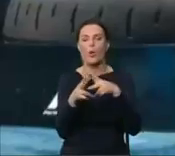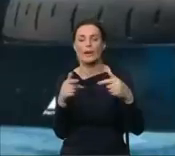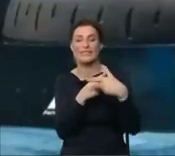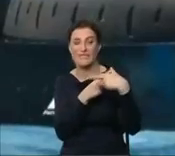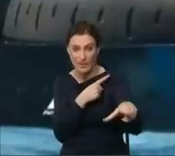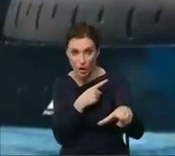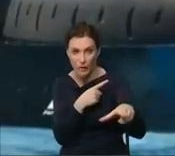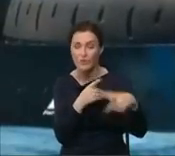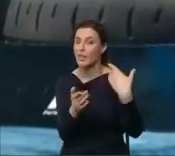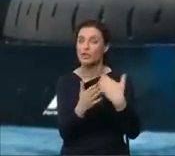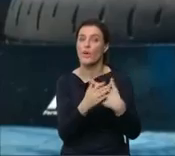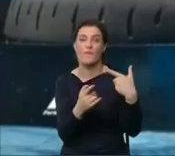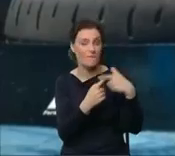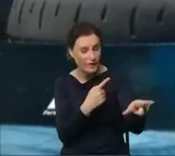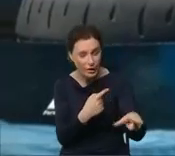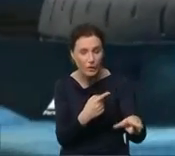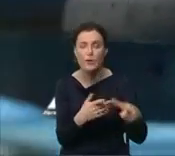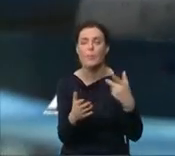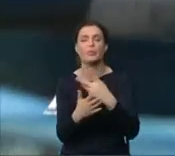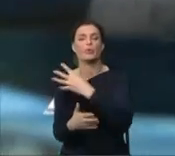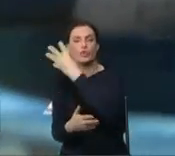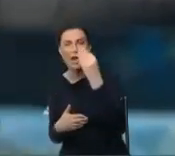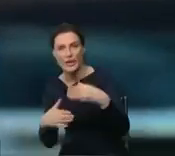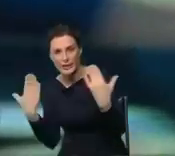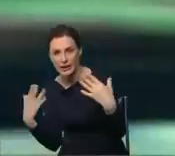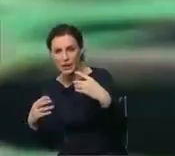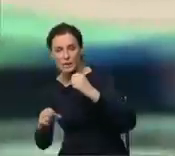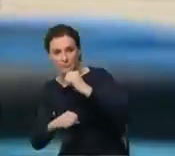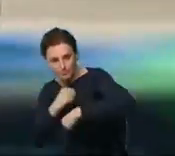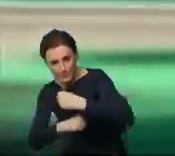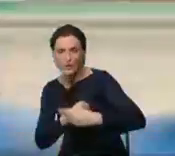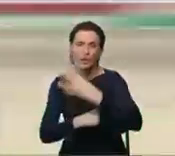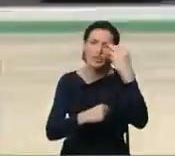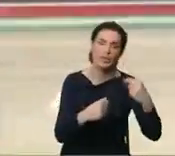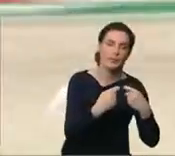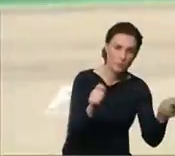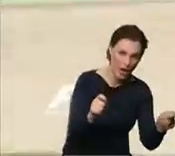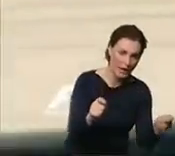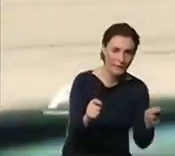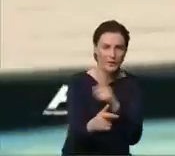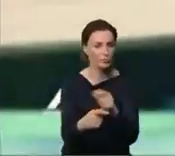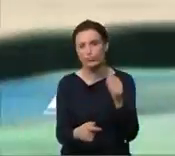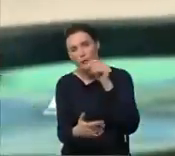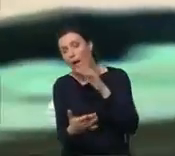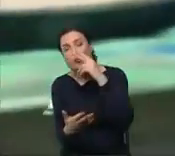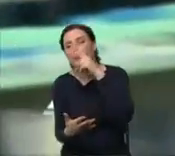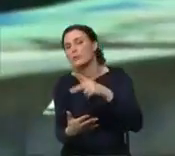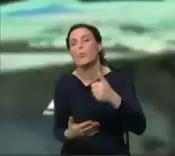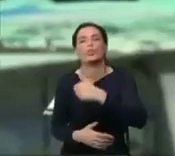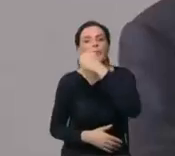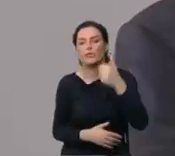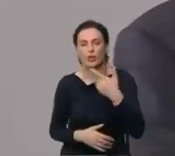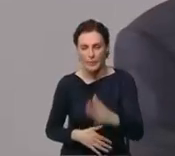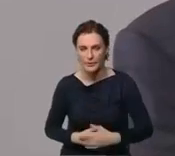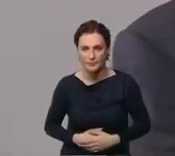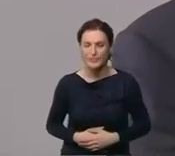jest to tak jakby 2 bloki, 4 dni, 4 dni przerwy i następne 4 dni i będę jeździć praktycznie każdego dnia. Może tam jeden dzień nie będę jeździć. Wiem,